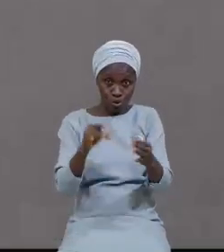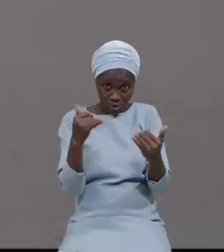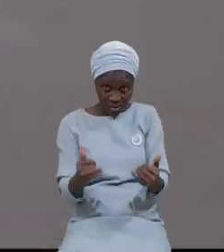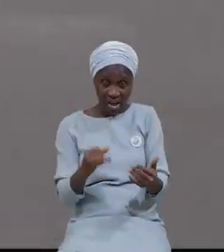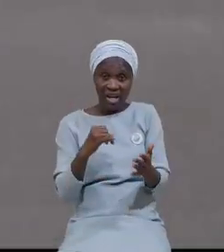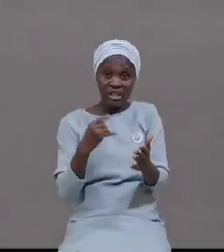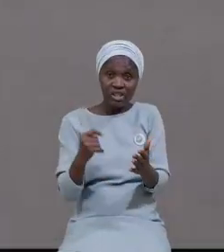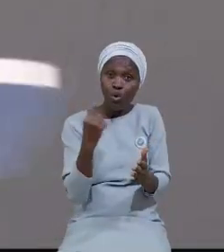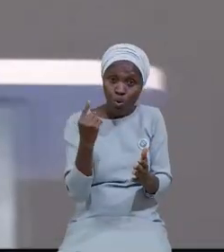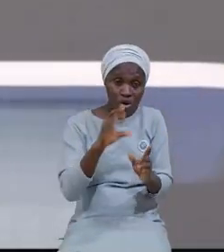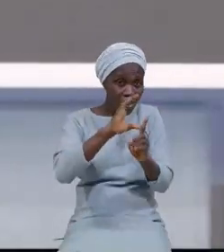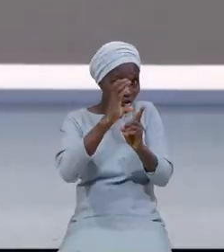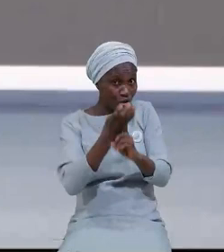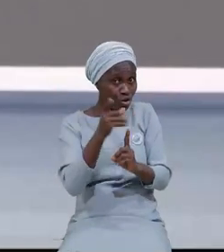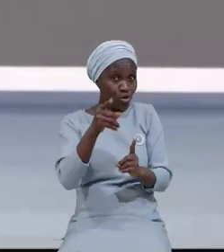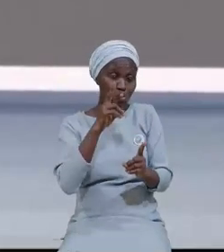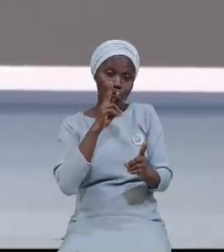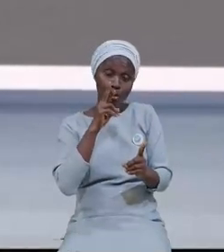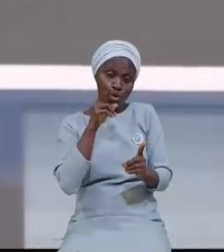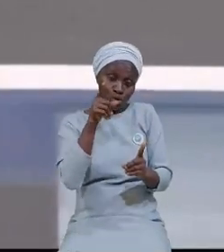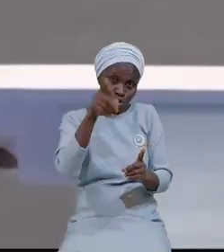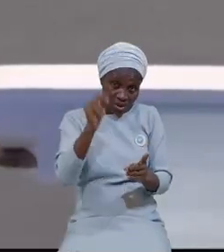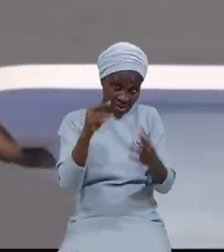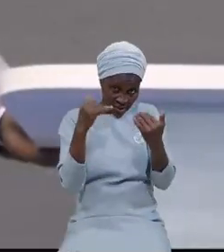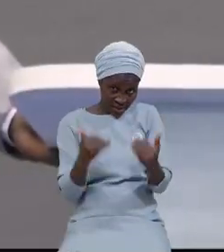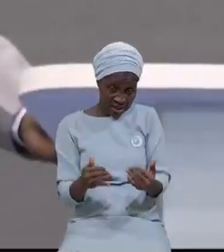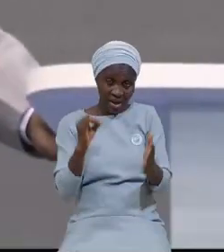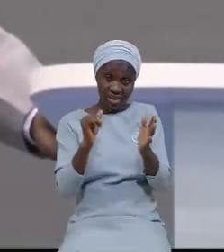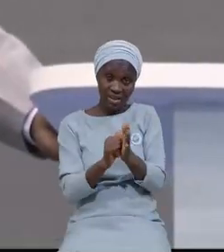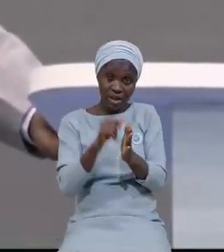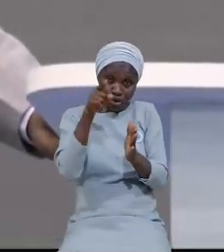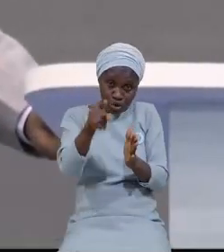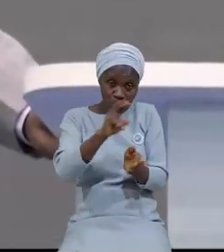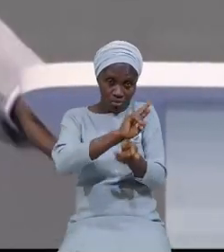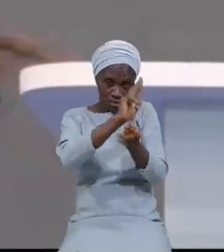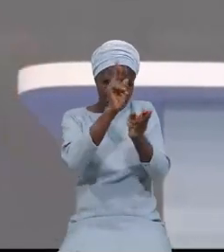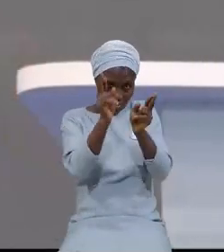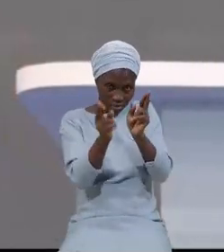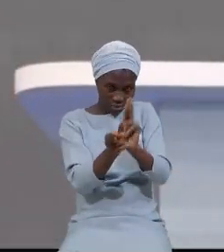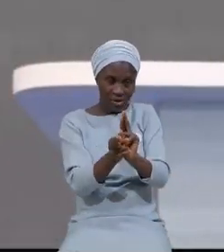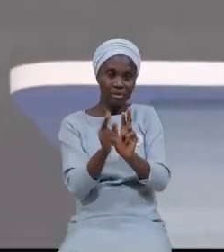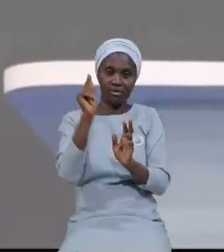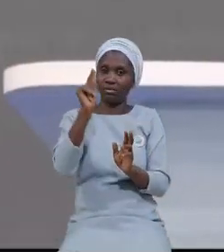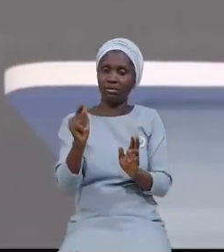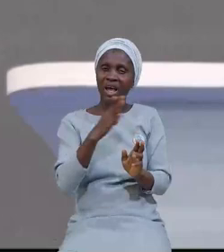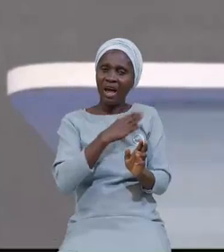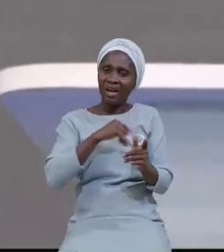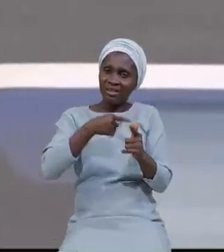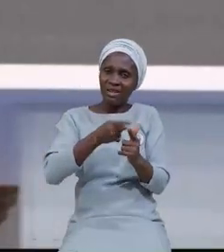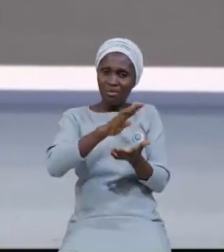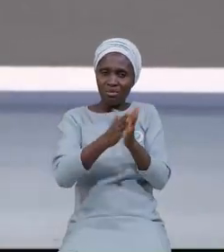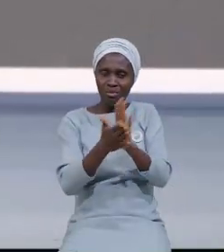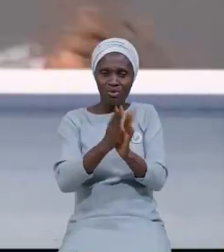maintenant la seule condition que tu considères maintenant c'est la repentez-vous donc et